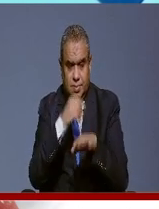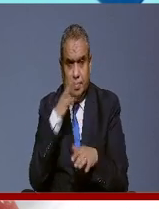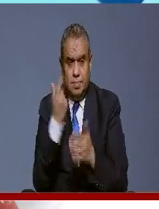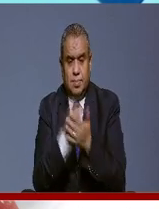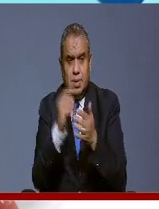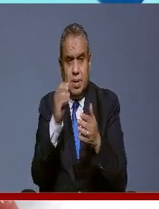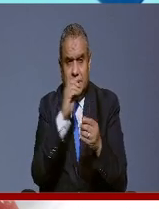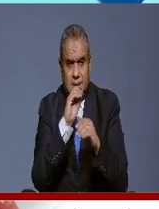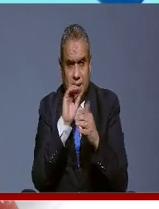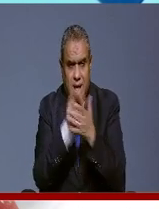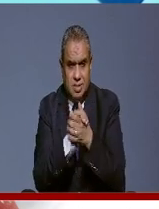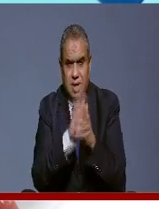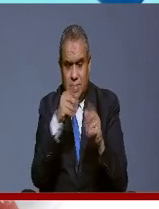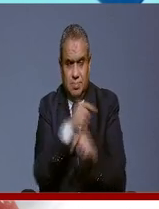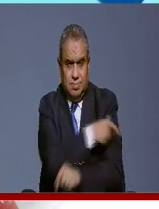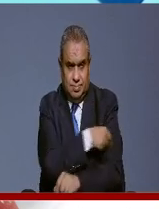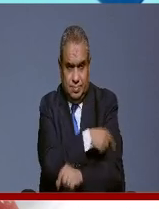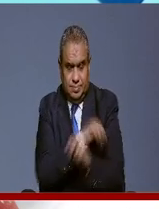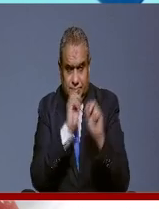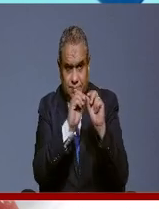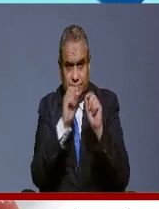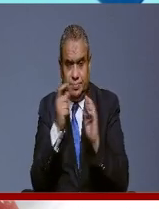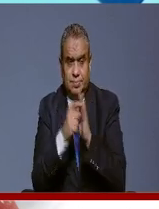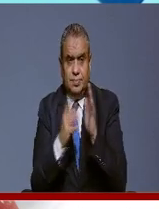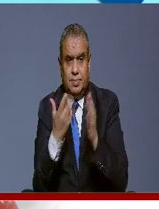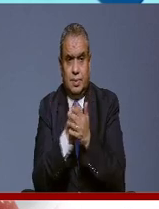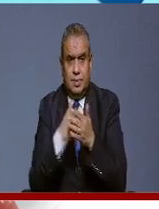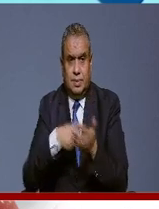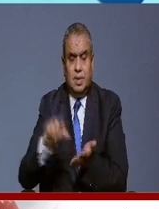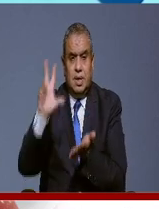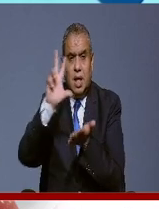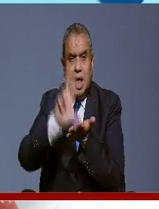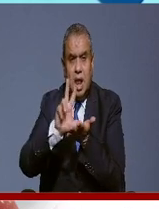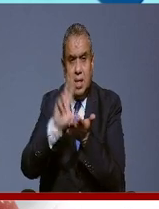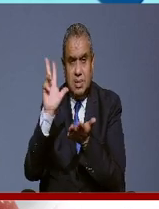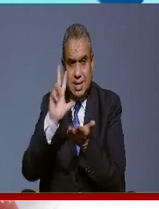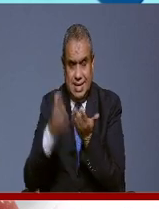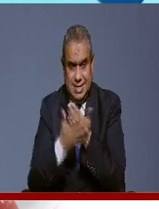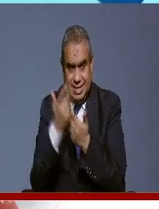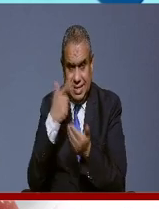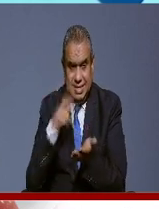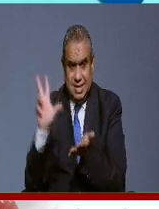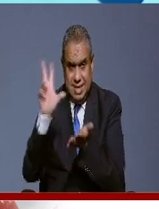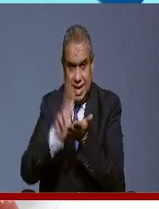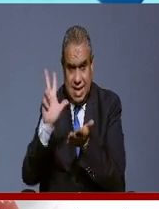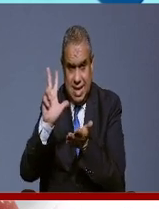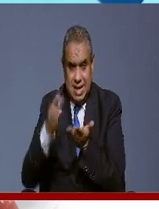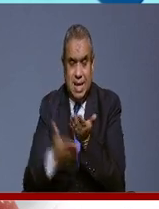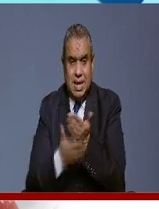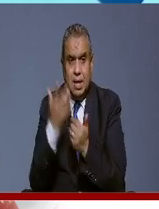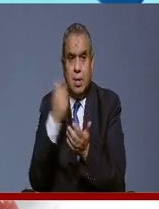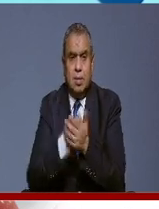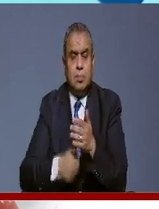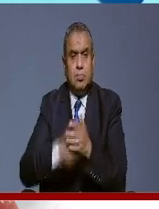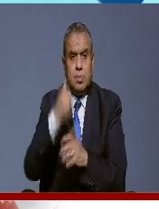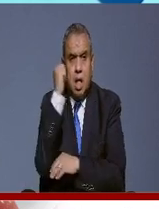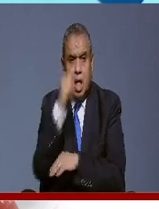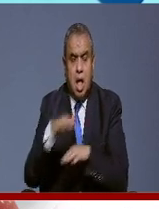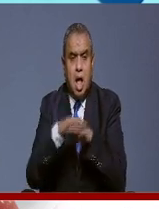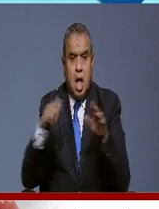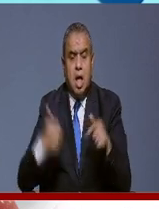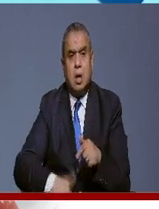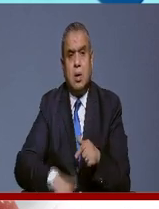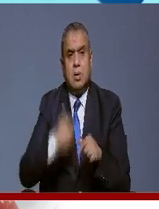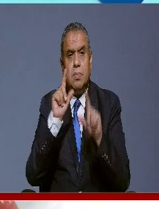كلهم، إن العاصمة الإدارية والعالمين الجديدة الأراضي الصناعية اللي فيها مميزة جدا.